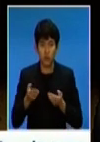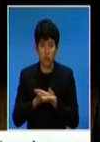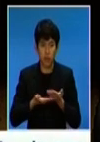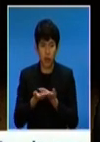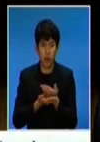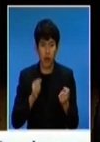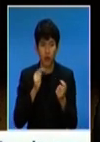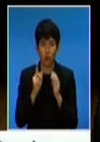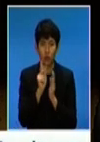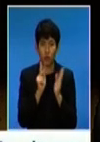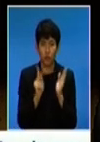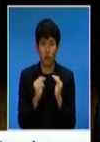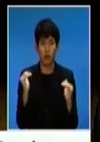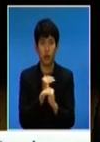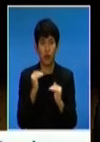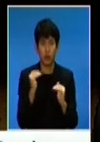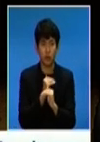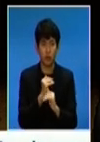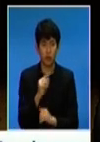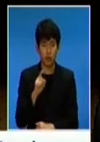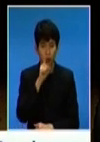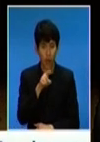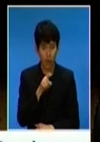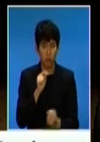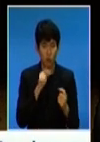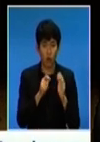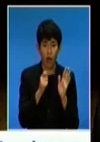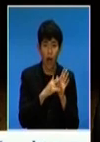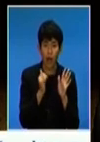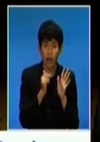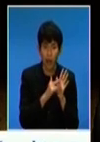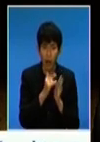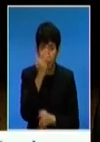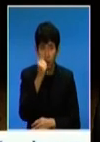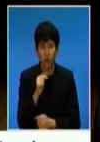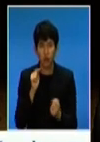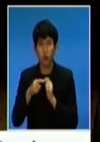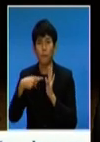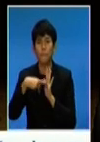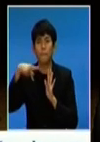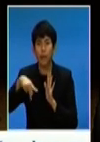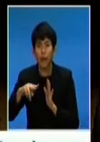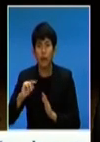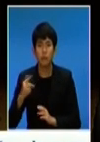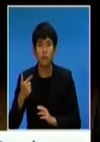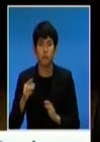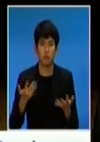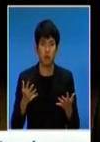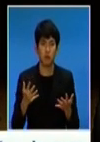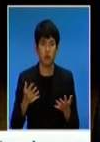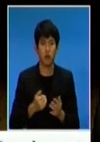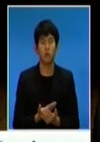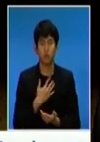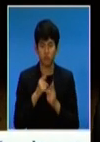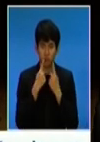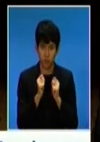คดีจราจรว่าทำเฉพาะอาญาจราจรหรือทำไมไม่ทำเรื่องแพ่งด้วยก็อยากตอบอย่